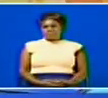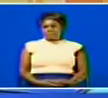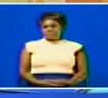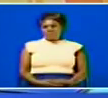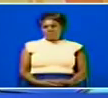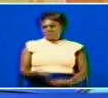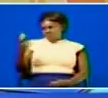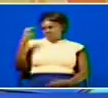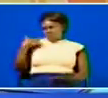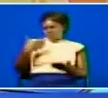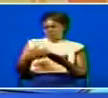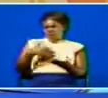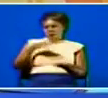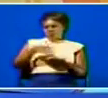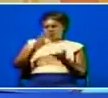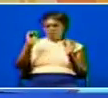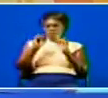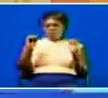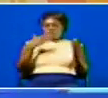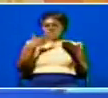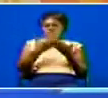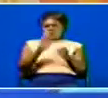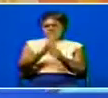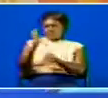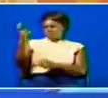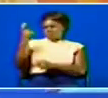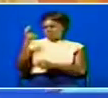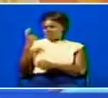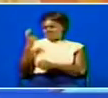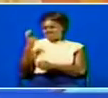Na mtazamaji, kufikia hapo sina la ziada. Asante sana kwa kutazama taarifa za kitchen leo.